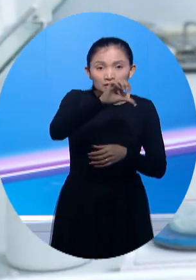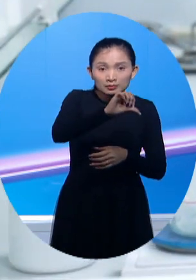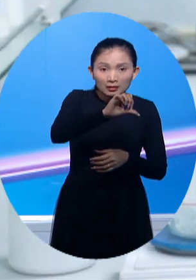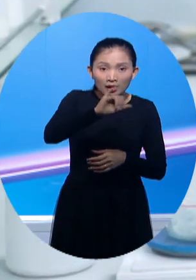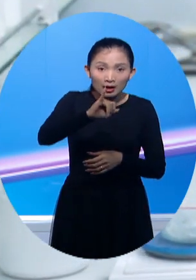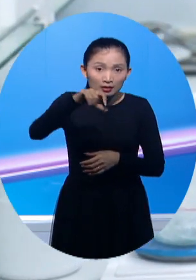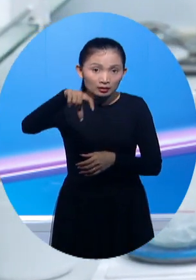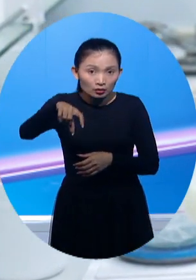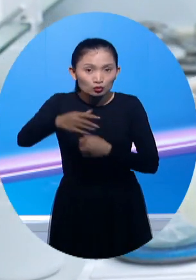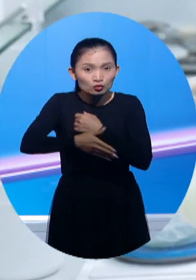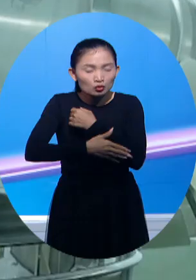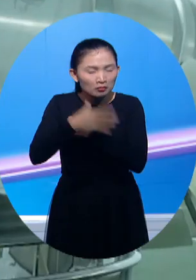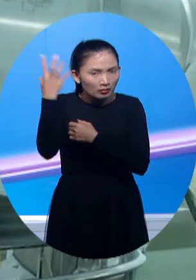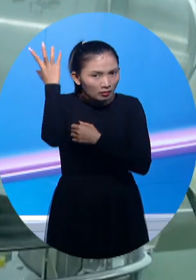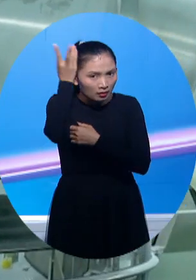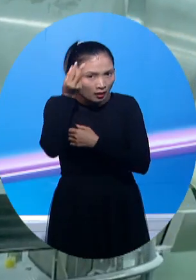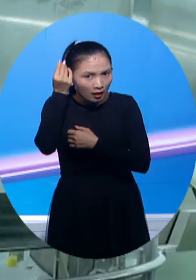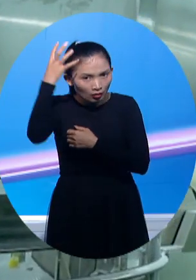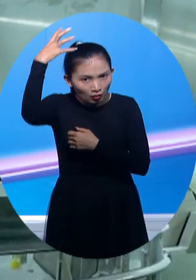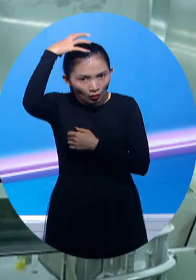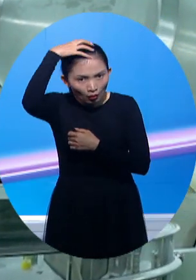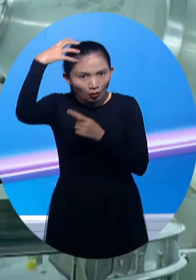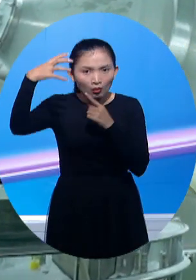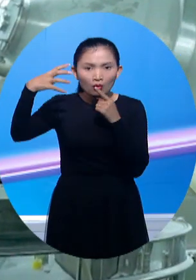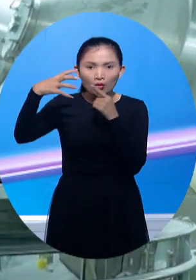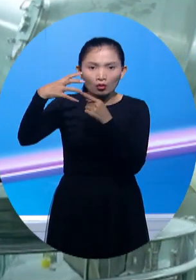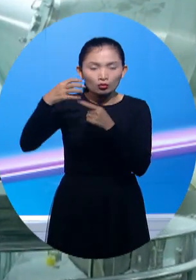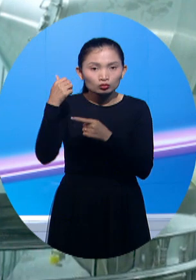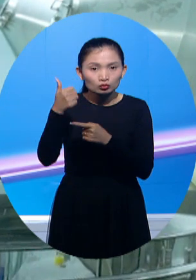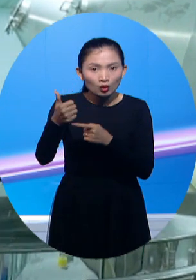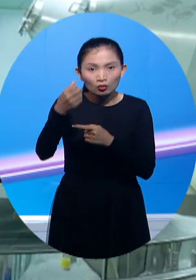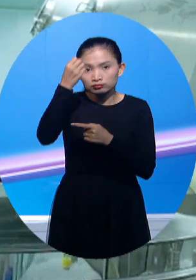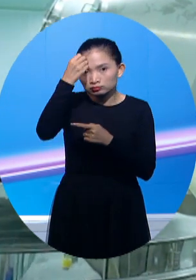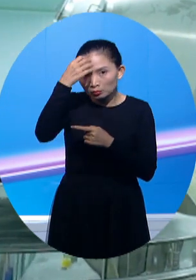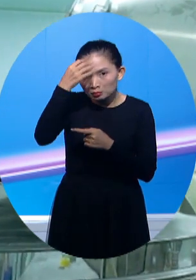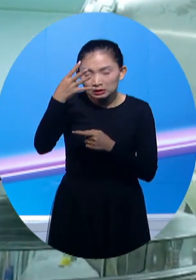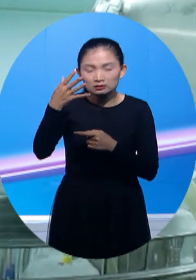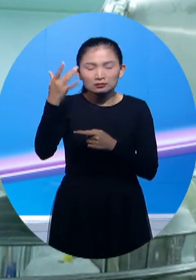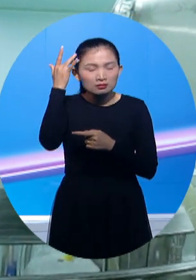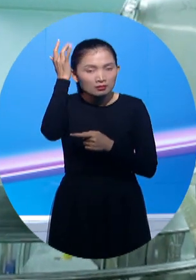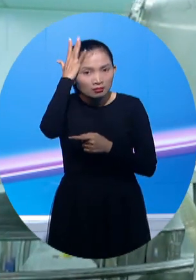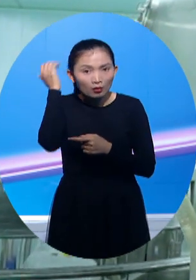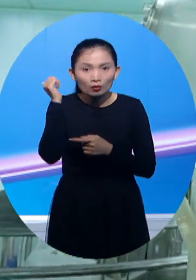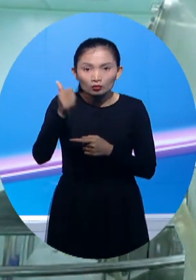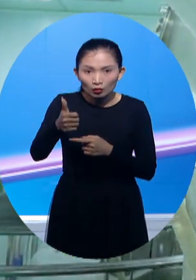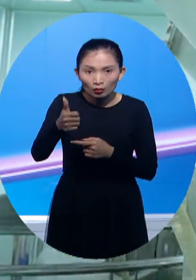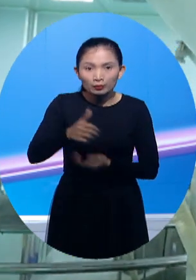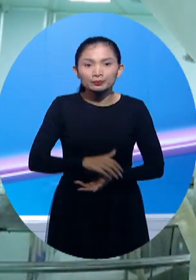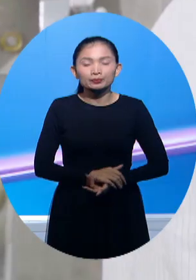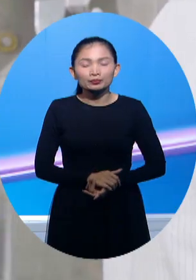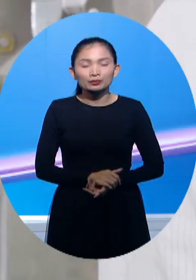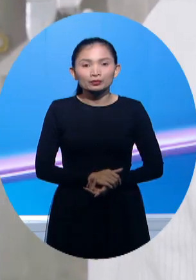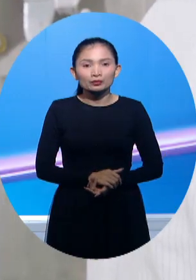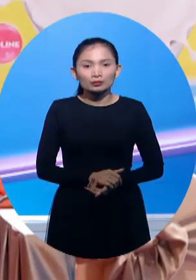triển của não bộ, từ đó giúp trẻ thông minh hơn, phản xạ và trí nhớ tốt hơn. Sản phẩm giúp tăng cường hệ dưỡng chất đặc hiệu cho sự phát triển não